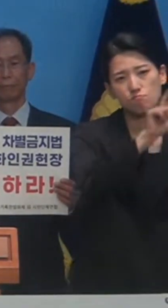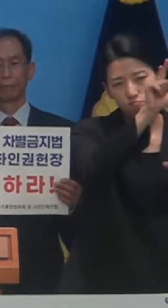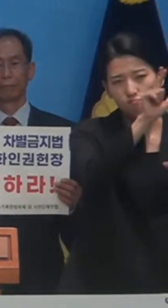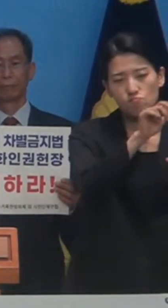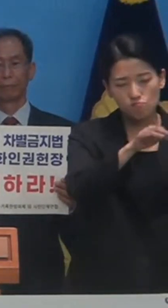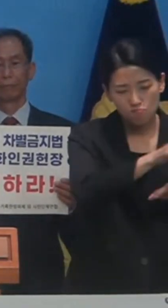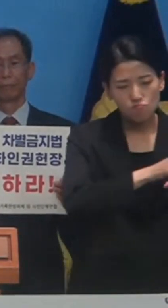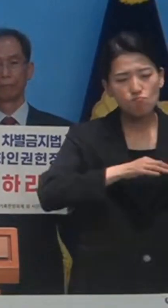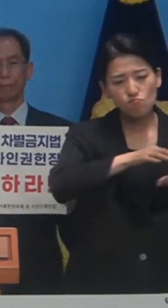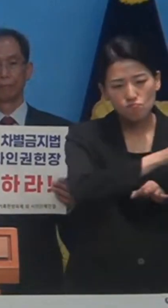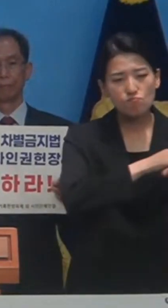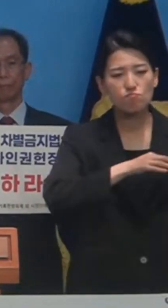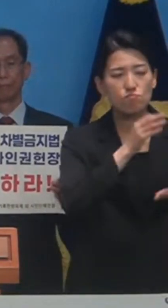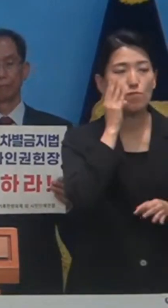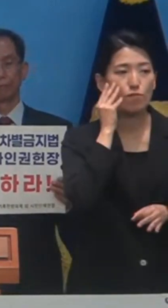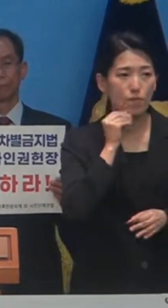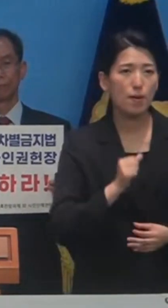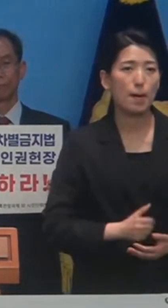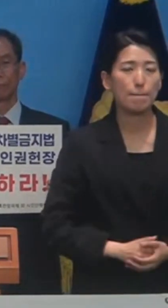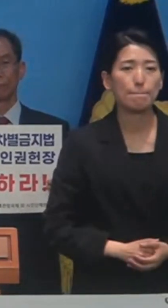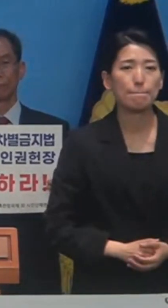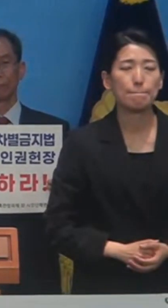모든 경제활동이 다 이루어집니다.